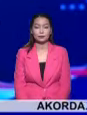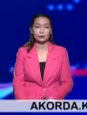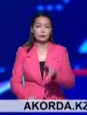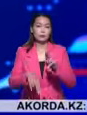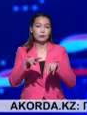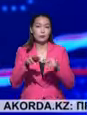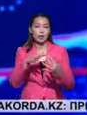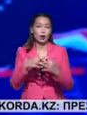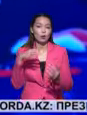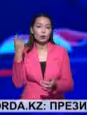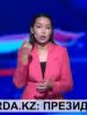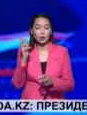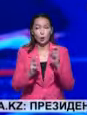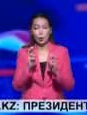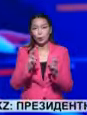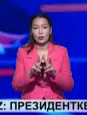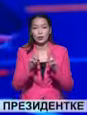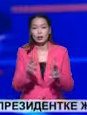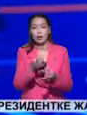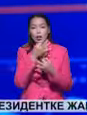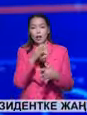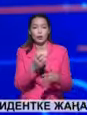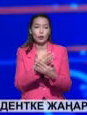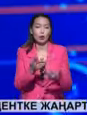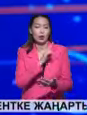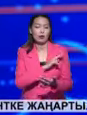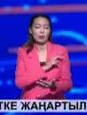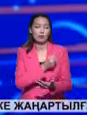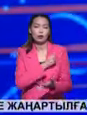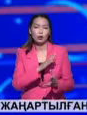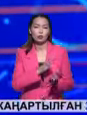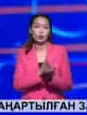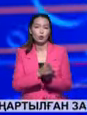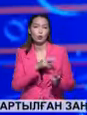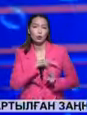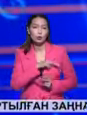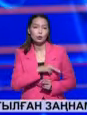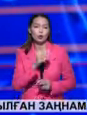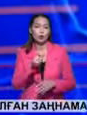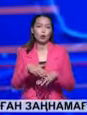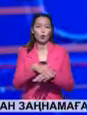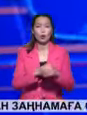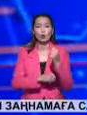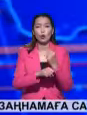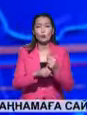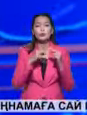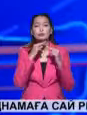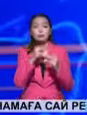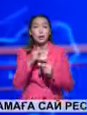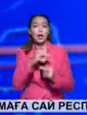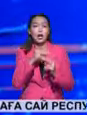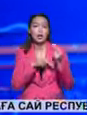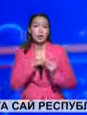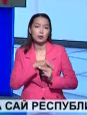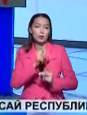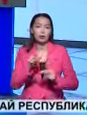Құрылыс, ауыл шаруашылығы, өнеркәсіп секілді кез келген салада аянбай еңбек етіп жүрген жұмысшыларға көңіл бөлініп, еңбек адамдарының